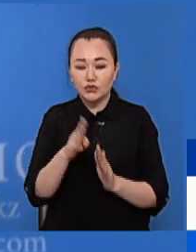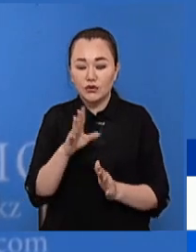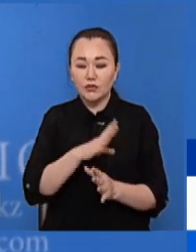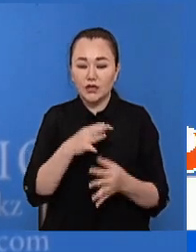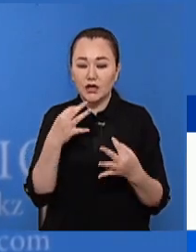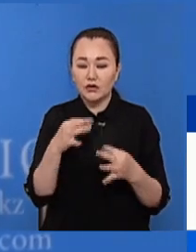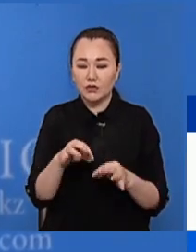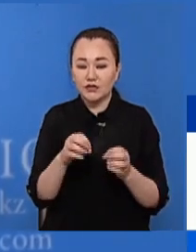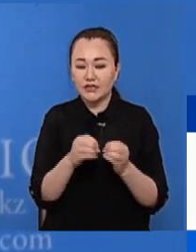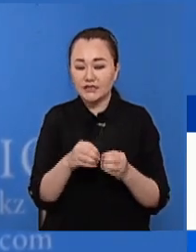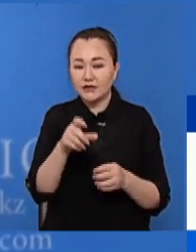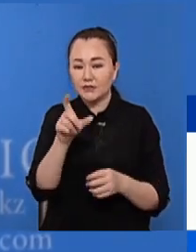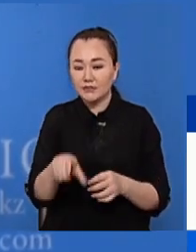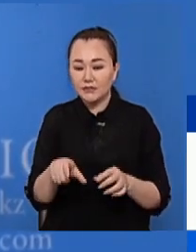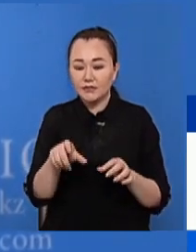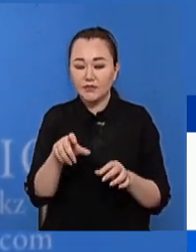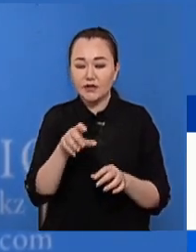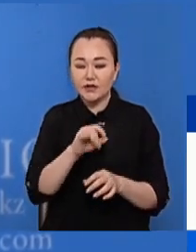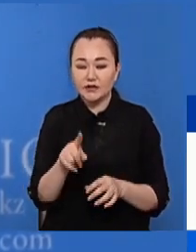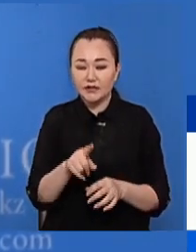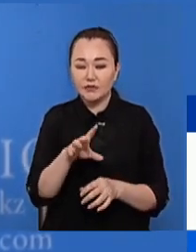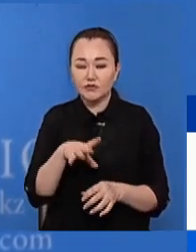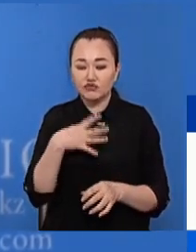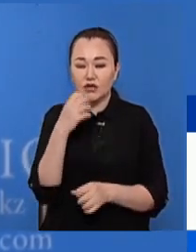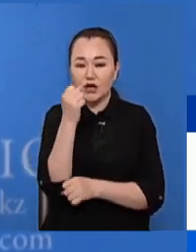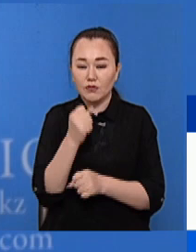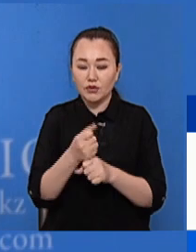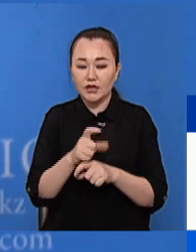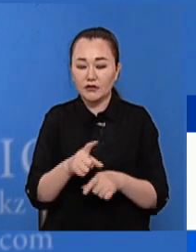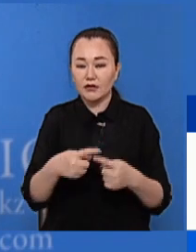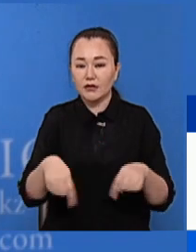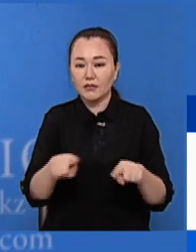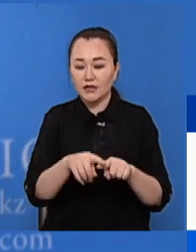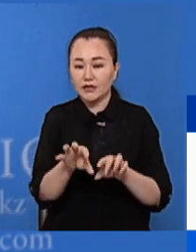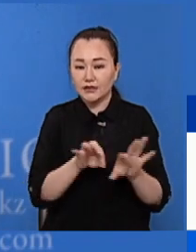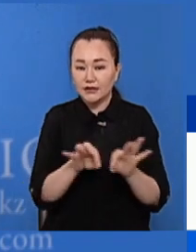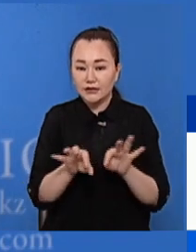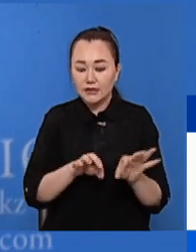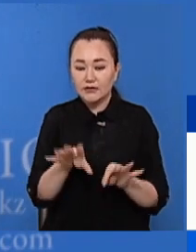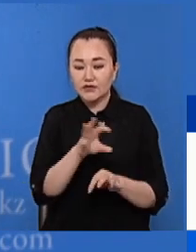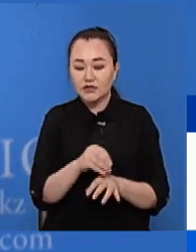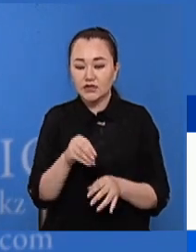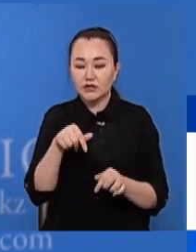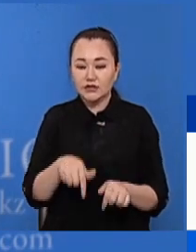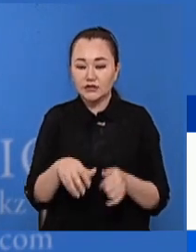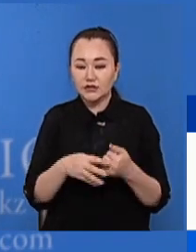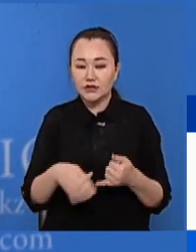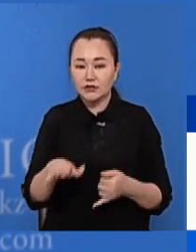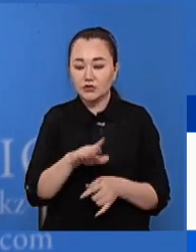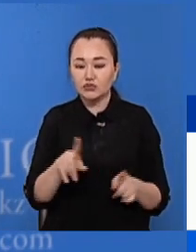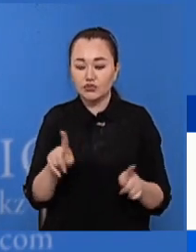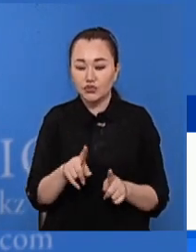10 представителей из бывших работников данной компании. И они находятся здесь для того,